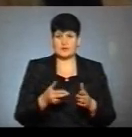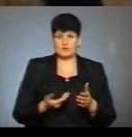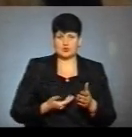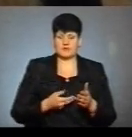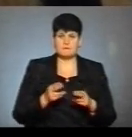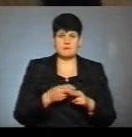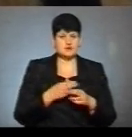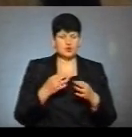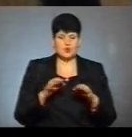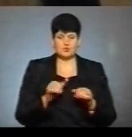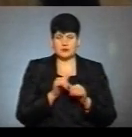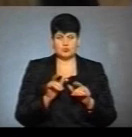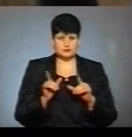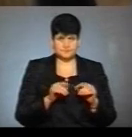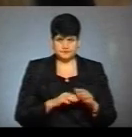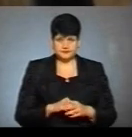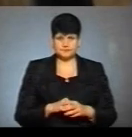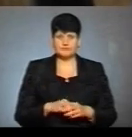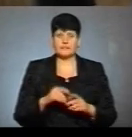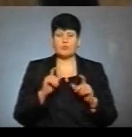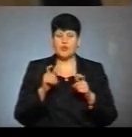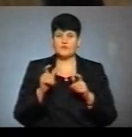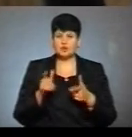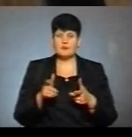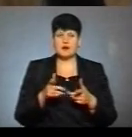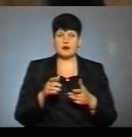без дозволу слідчого прокурора або суду. Повідомляють